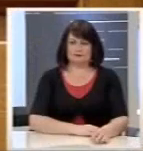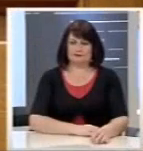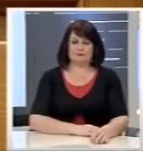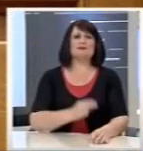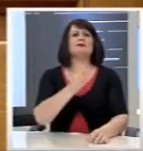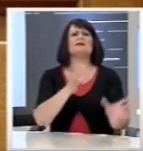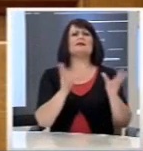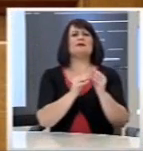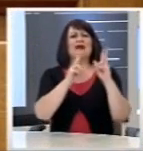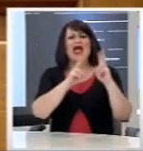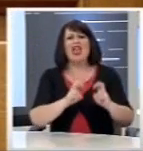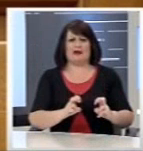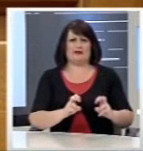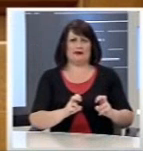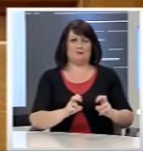έρευνας.